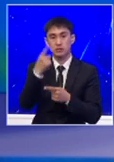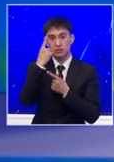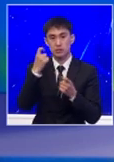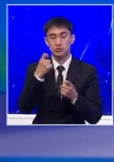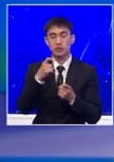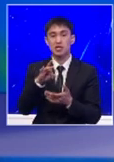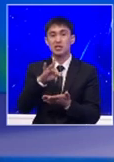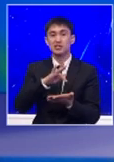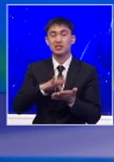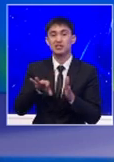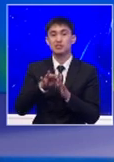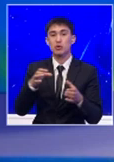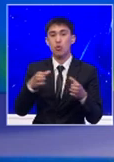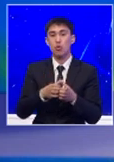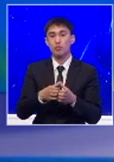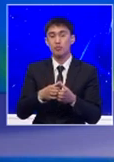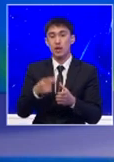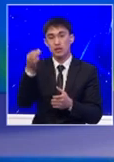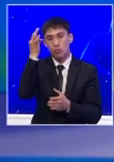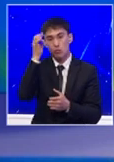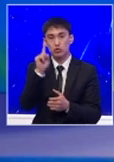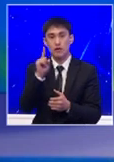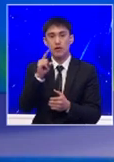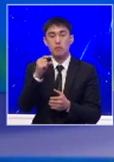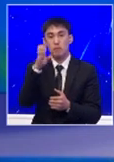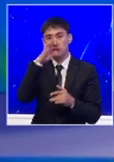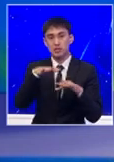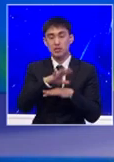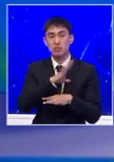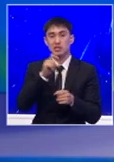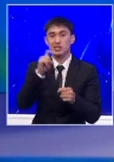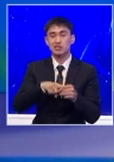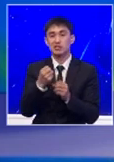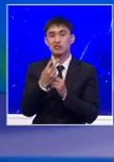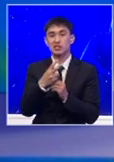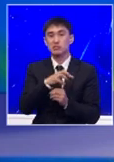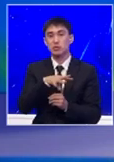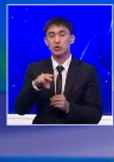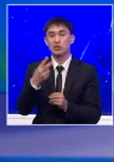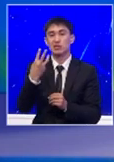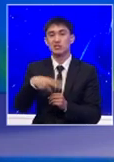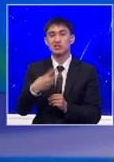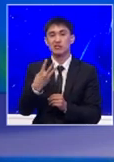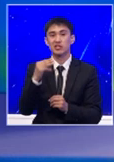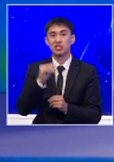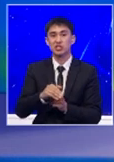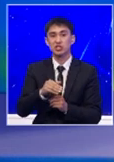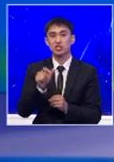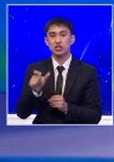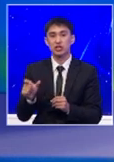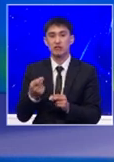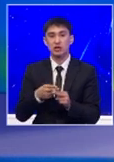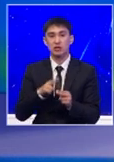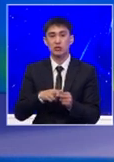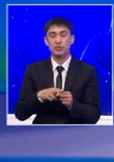казахстанцев сообщил центр избирком напомним что всего по стране было зарегистрировано 12 миллионов 32 тысячи